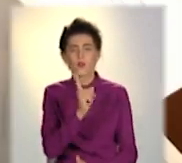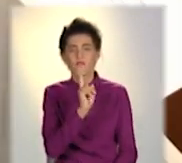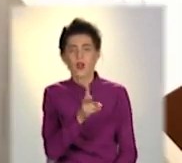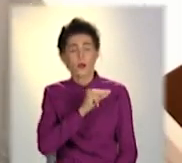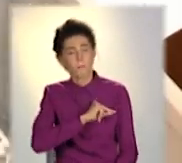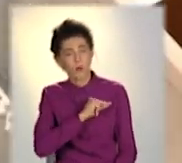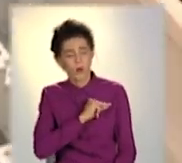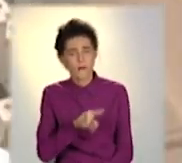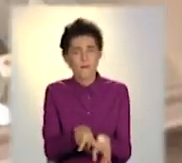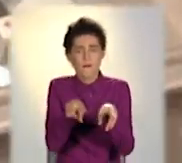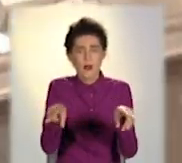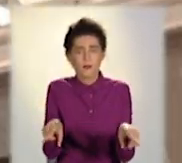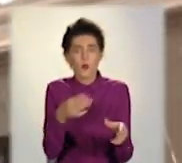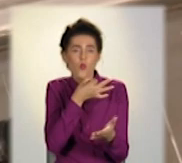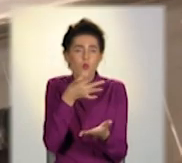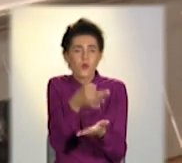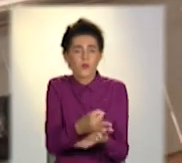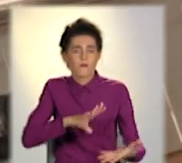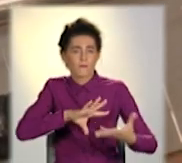закінчення. Бачивши попередні результати,